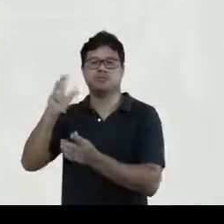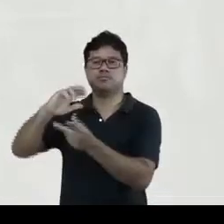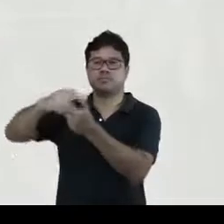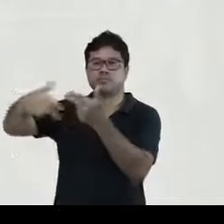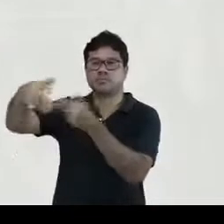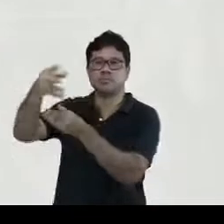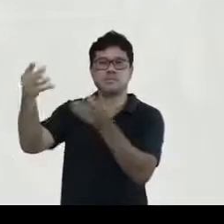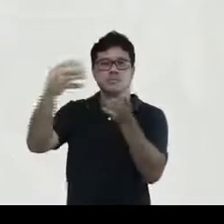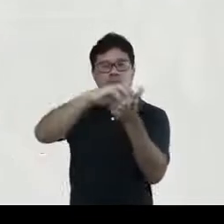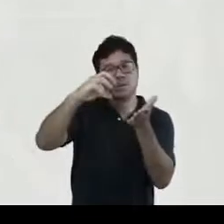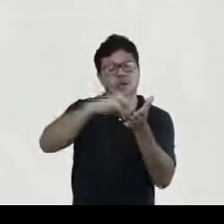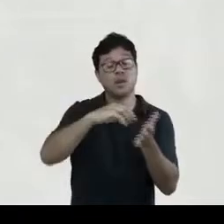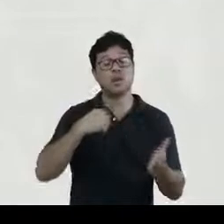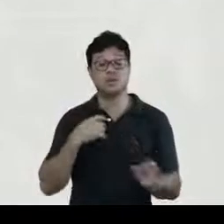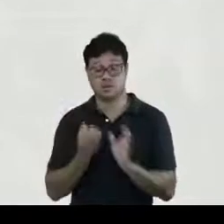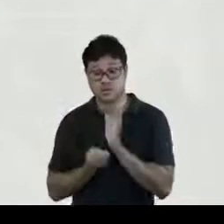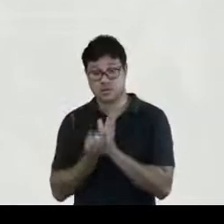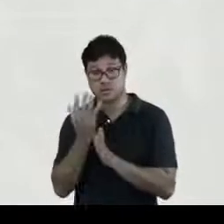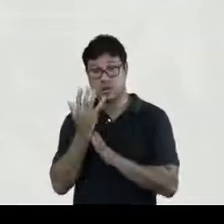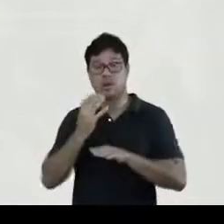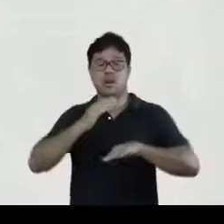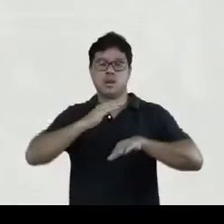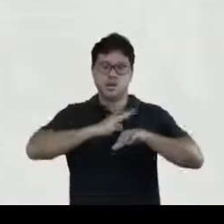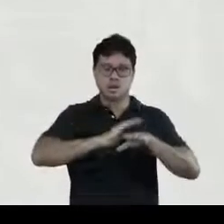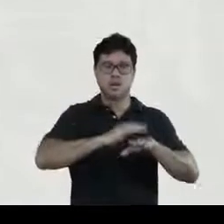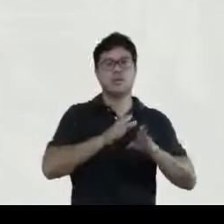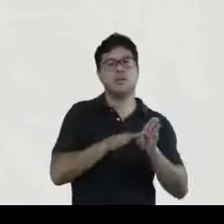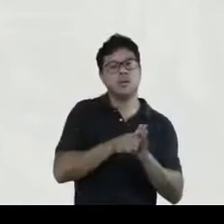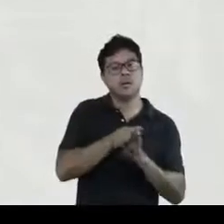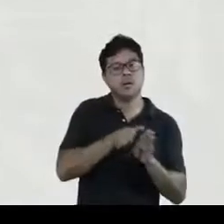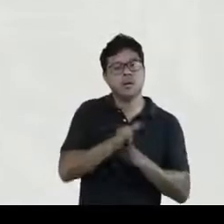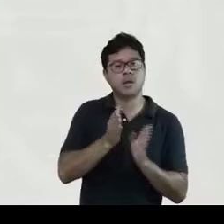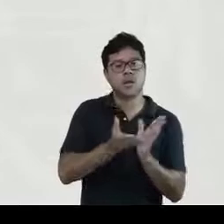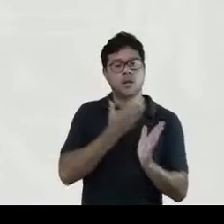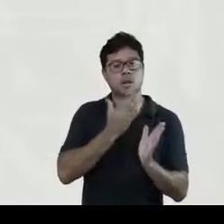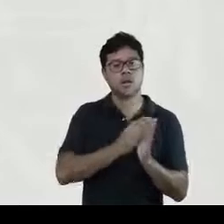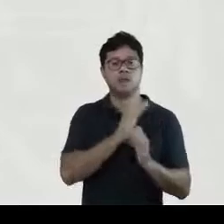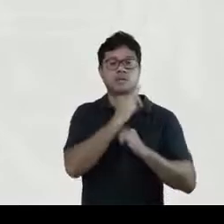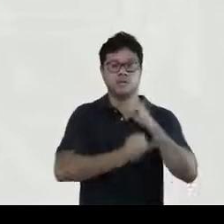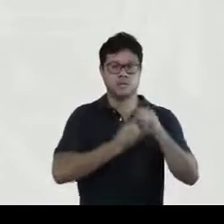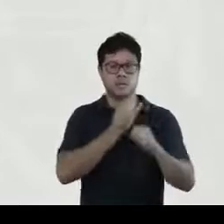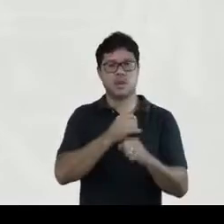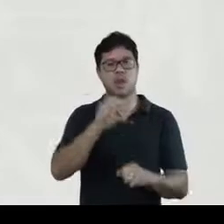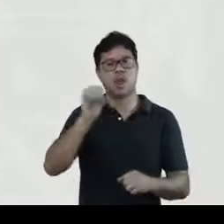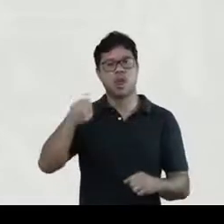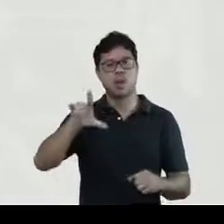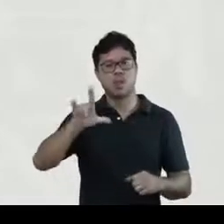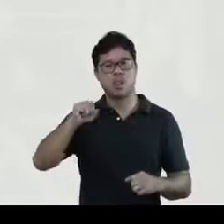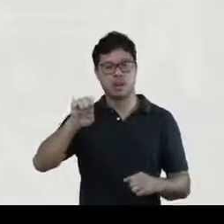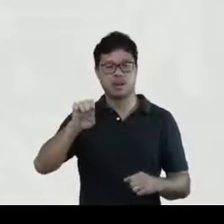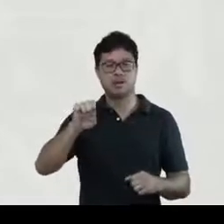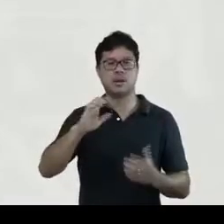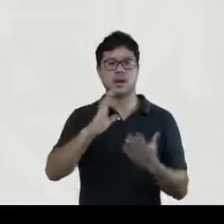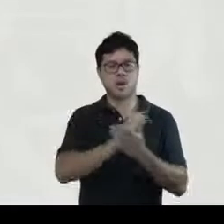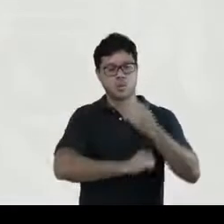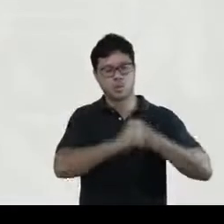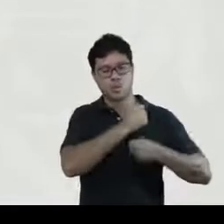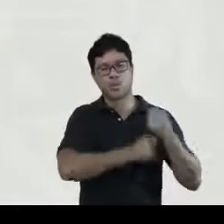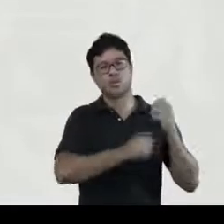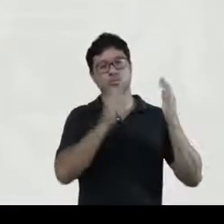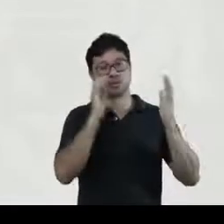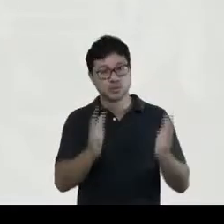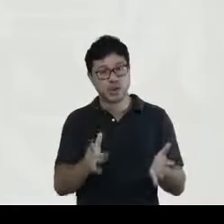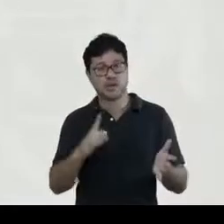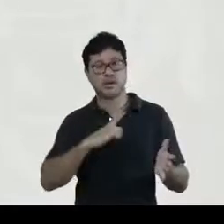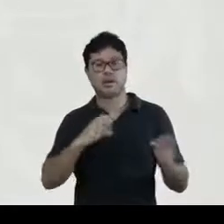manuel en ligne depuis plusieurs années. Je dois dire que je travaille